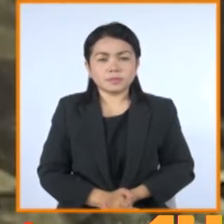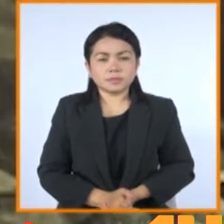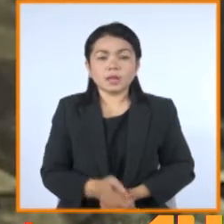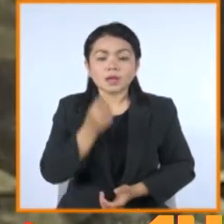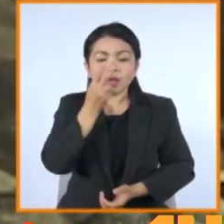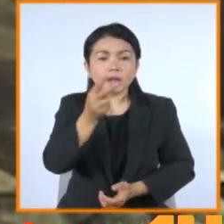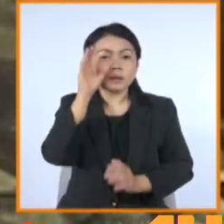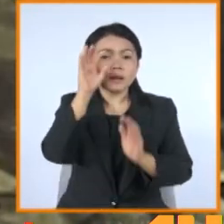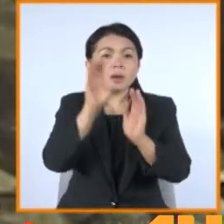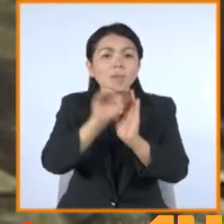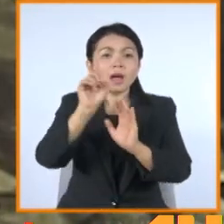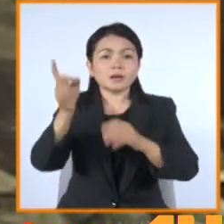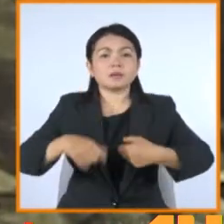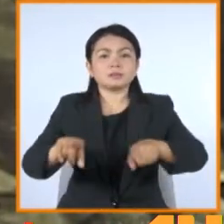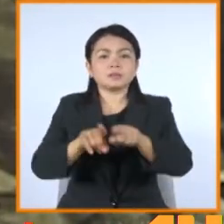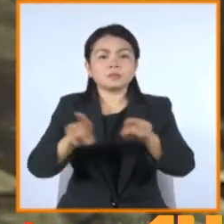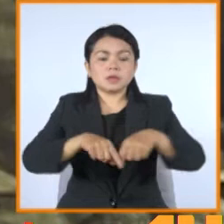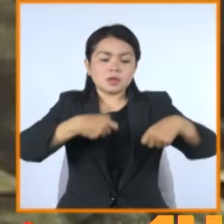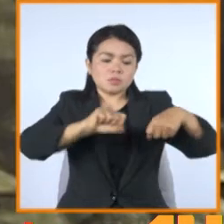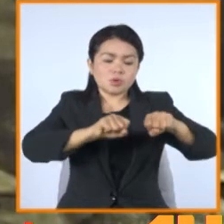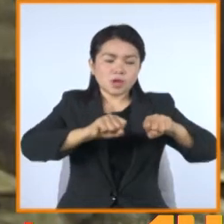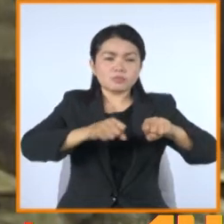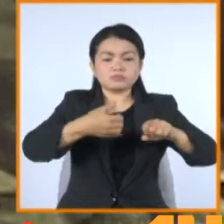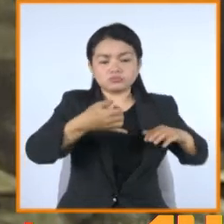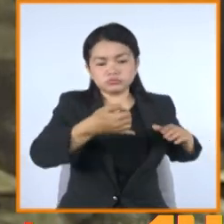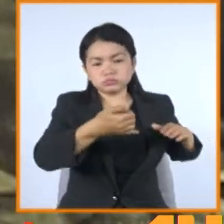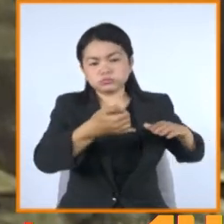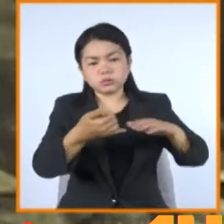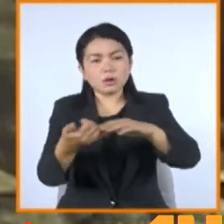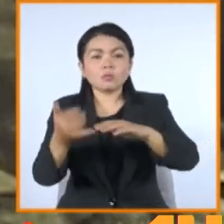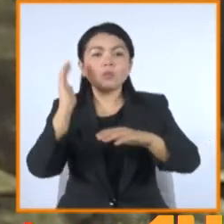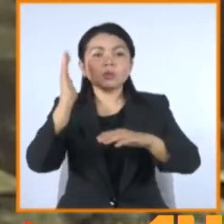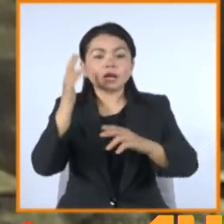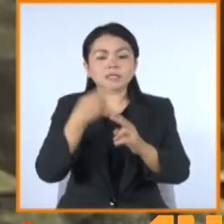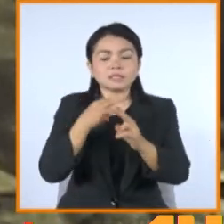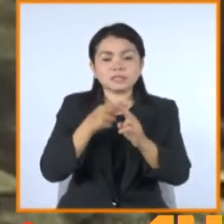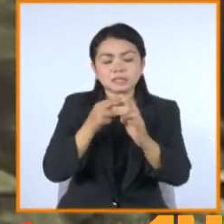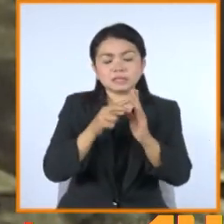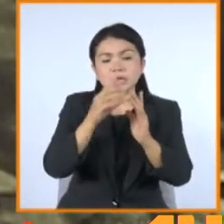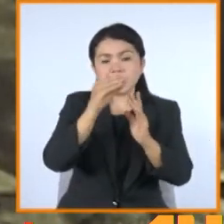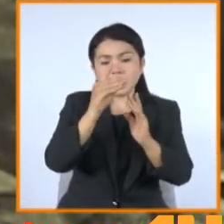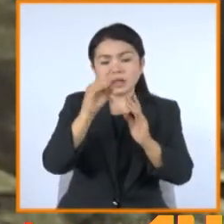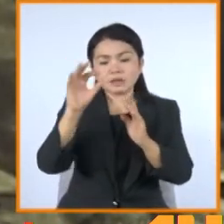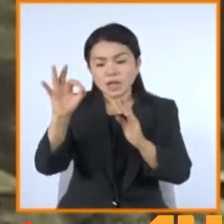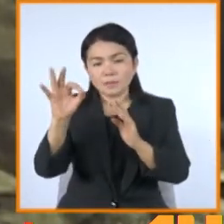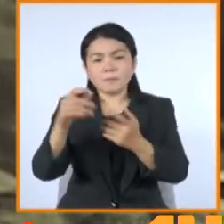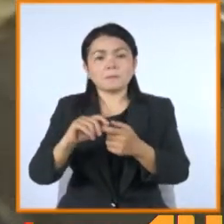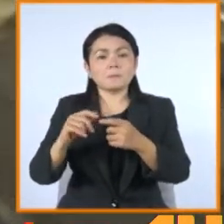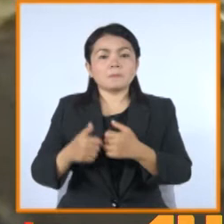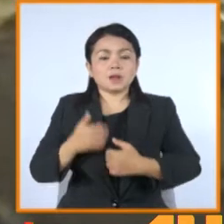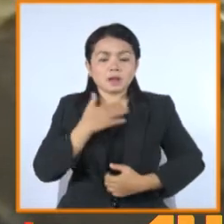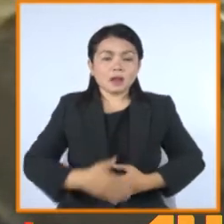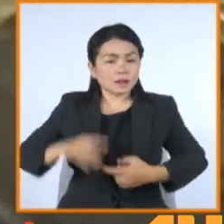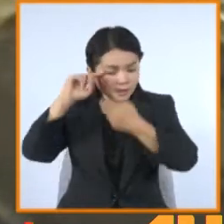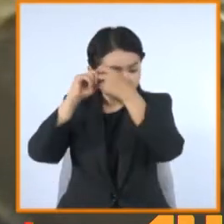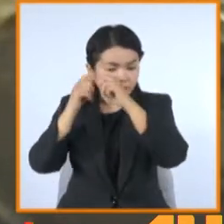ภาพเหตุการณ์จากรถจักรยานยนต์ชนนายนิติธรรวงทองหรือว่าน้องเดฟอายุ18ปีนะคะเด็กพิการออทิสติกข